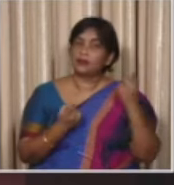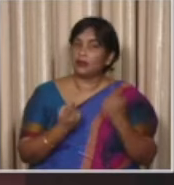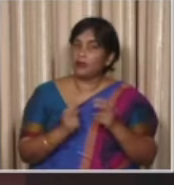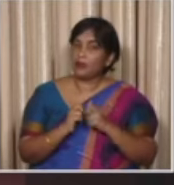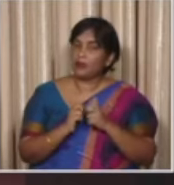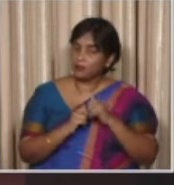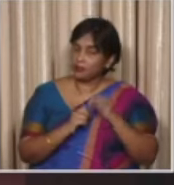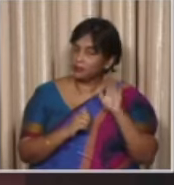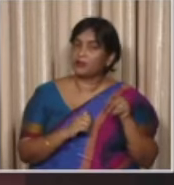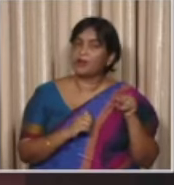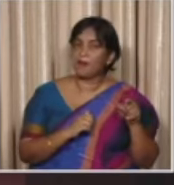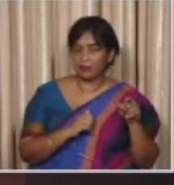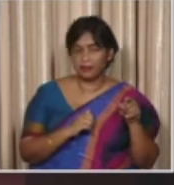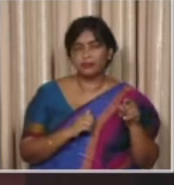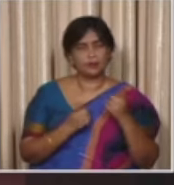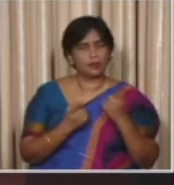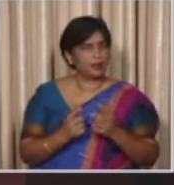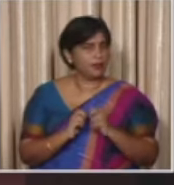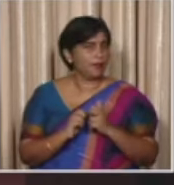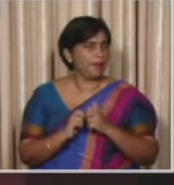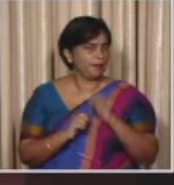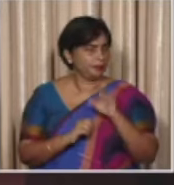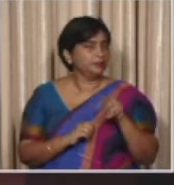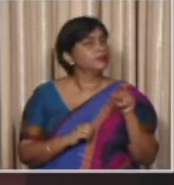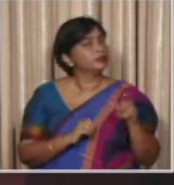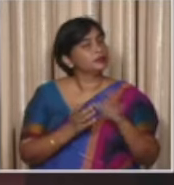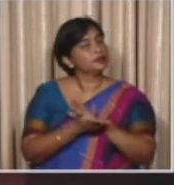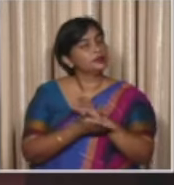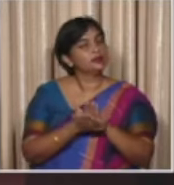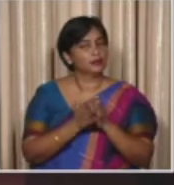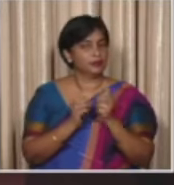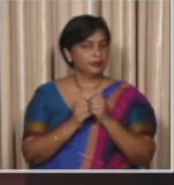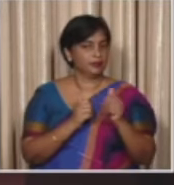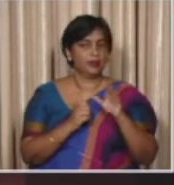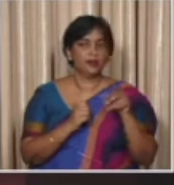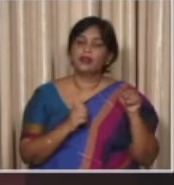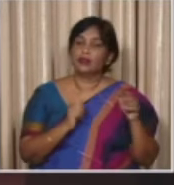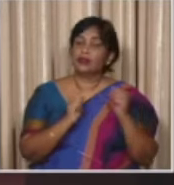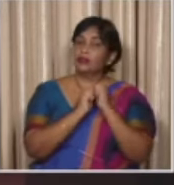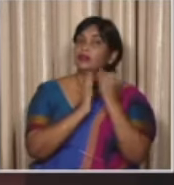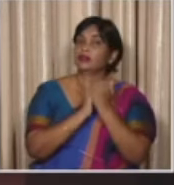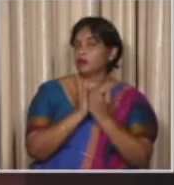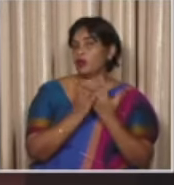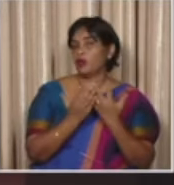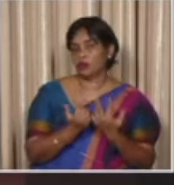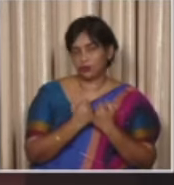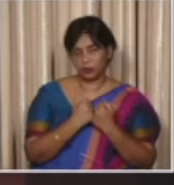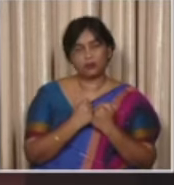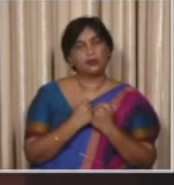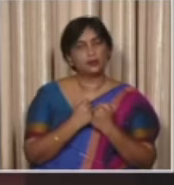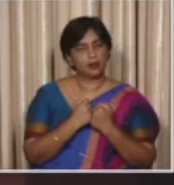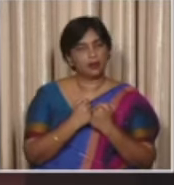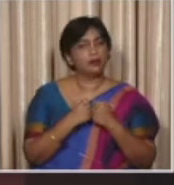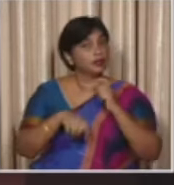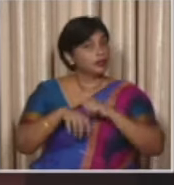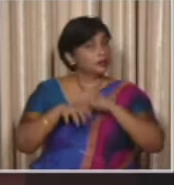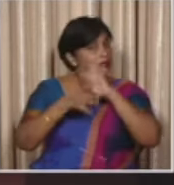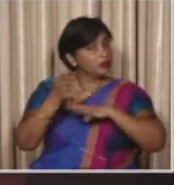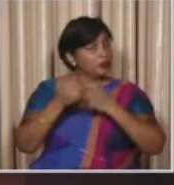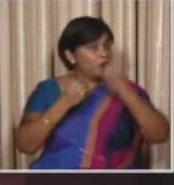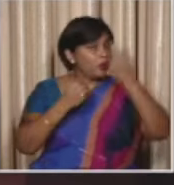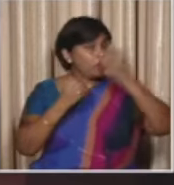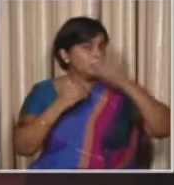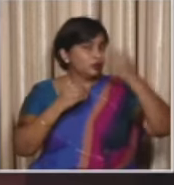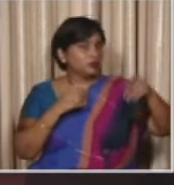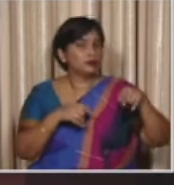වෙලා තිබෙනවා, විෂමතාවයක් ඌනතාවයක් තිබෙනවා. ඒ නිවැරදි කරන්නට වැඩපිළිවෙලක් අවශ්‍යයි. මො කාල සටහන සහිතව